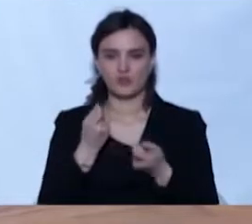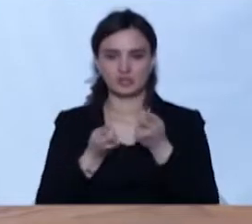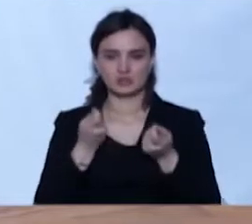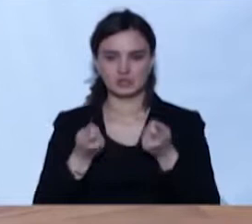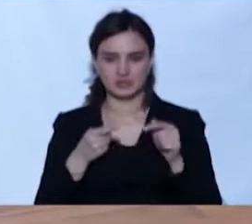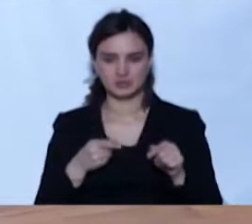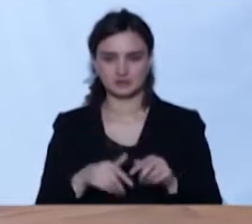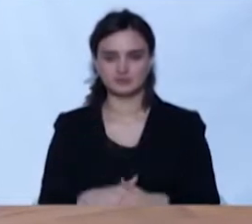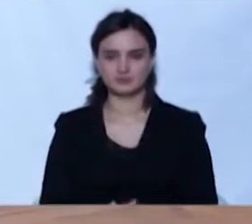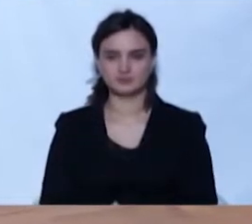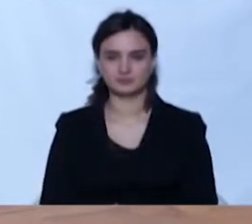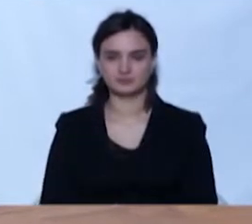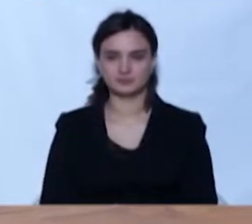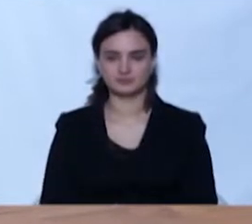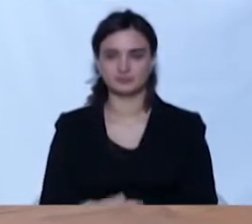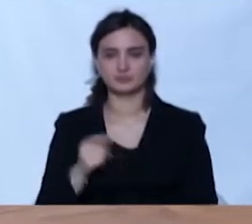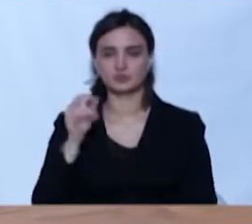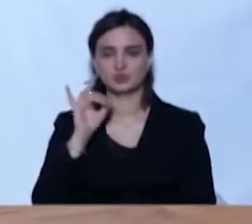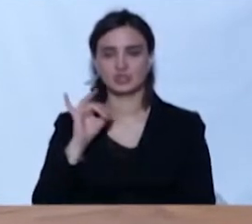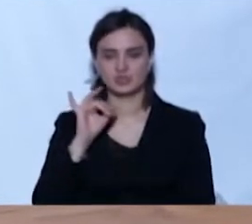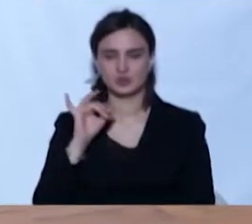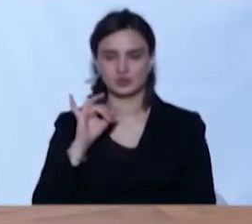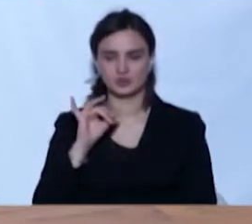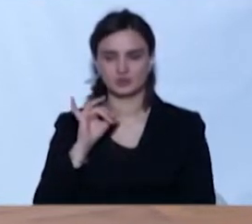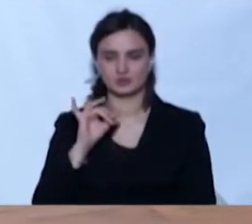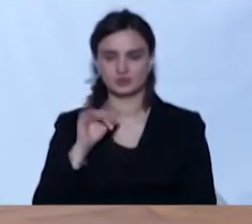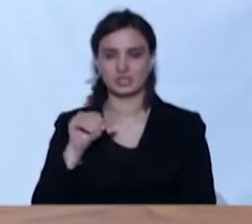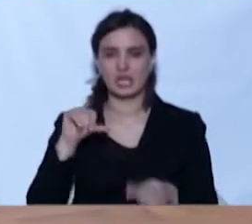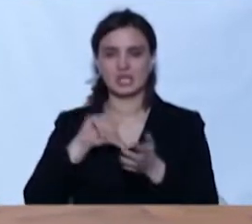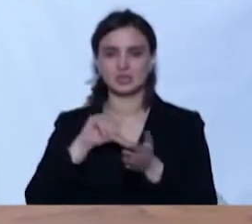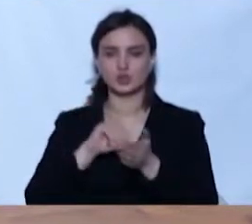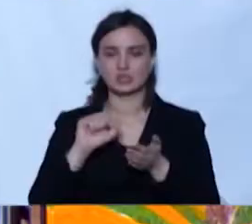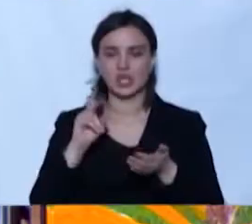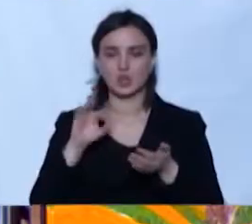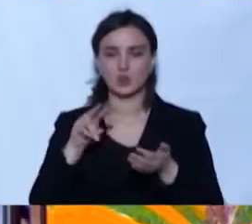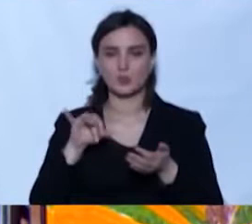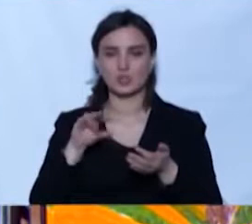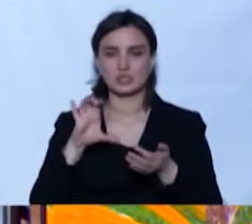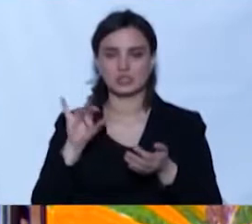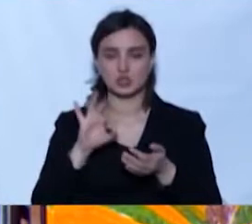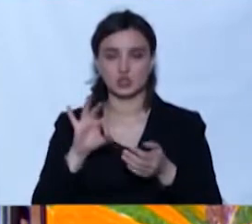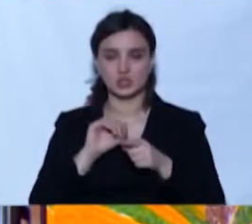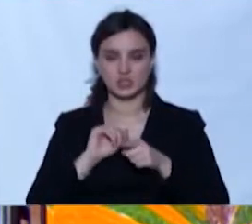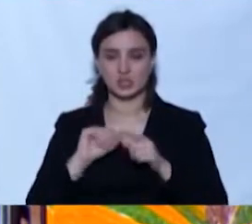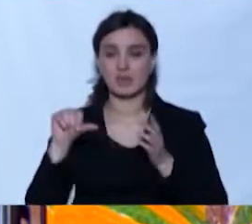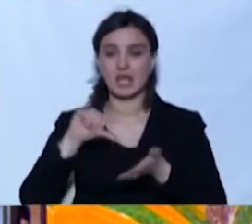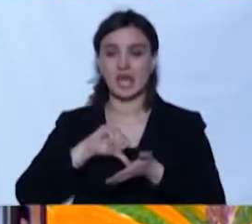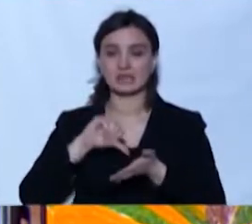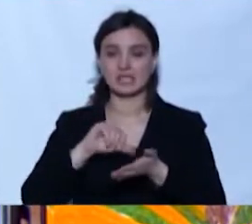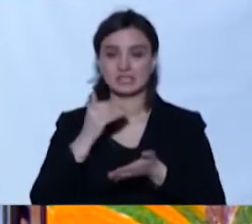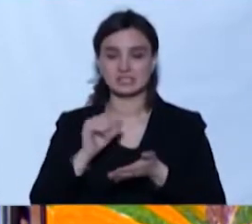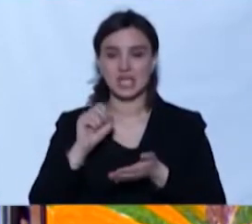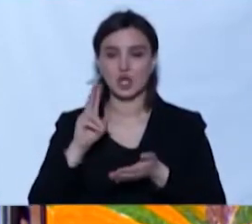ცოტა ისტორია. Athenis Akropolisis შესახებ. Athenis Akropolisi